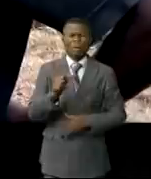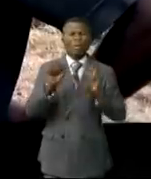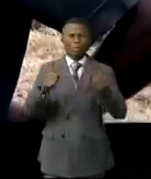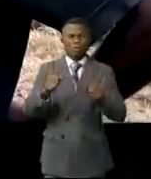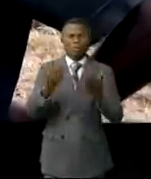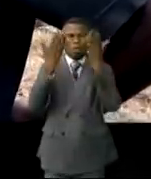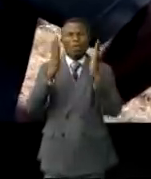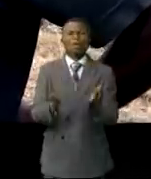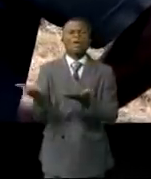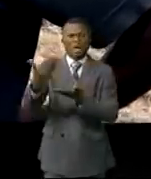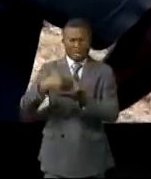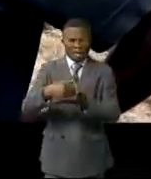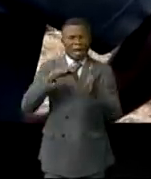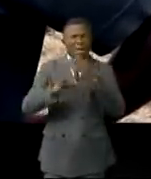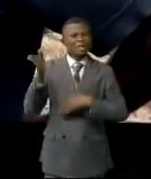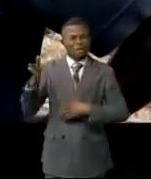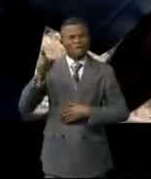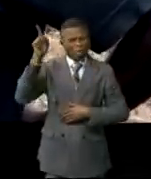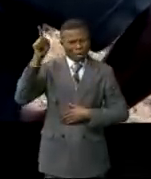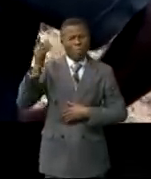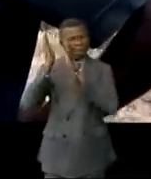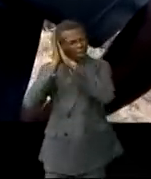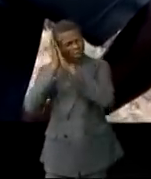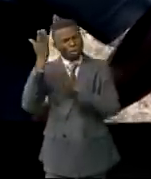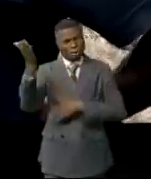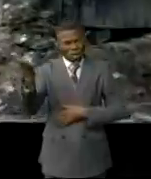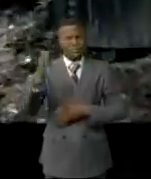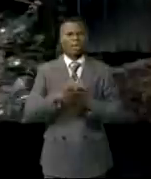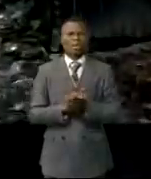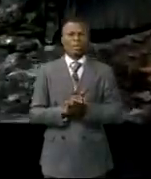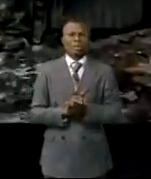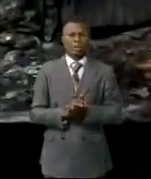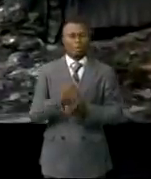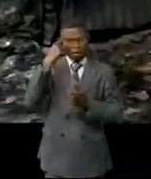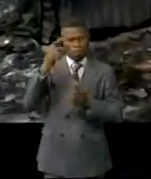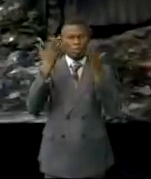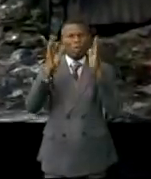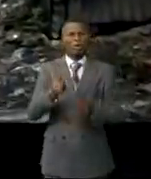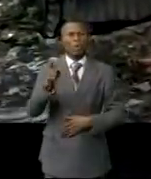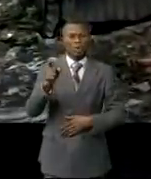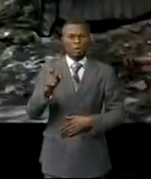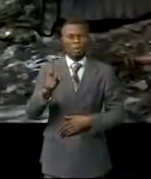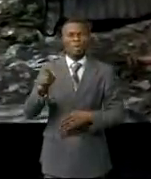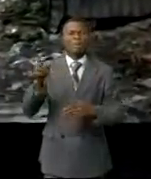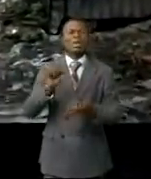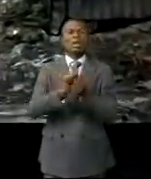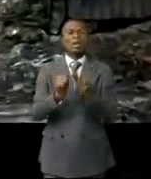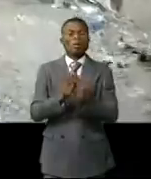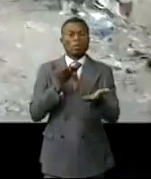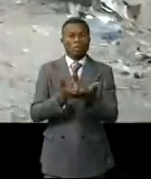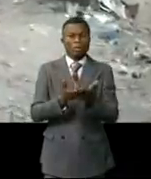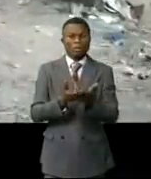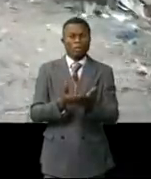étudiants prennent leur chambre dans les hommes pour les vivre. Pour ces étudiants, les contrastes saisissants entre